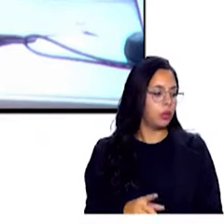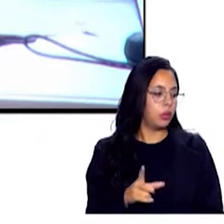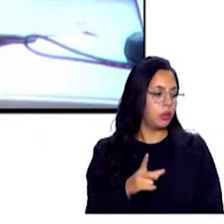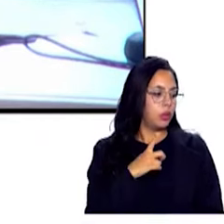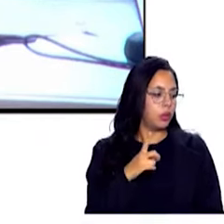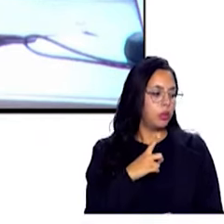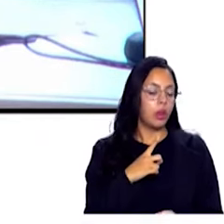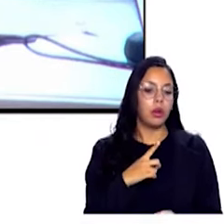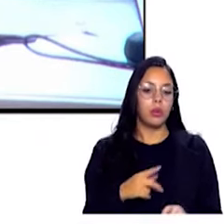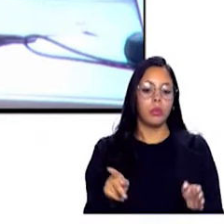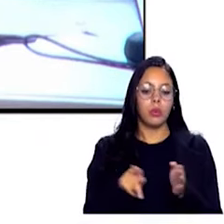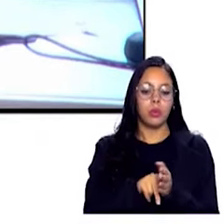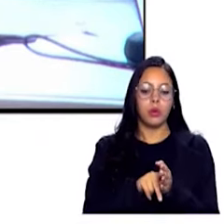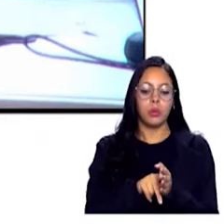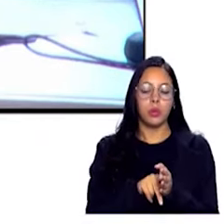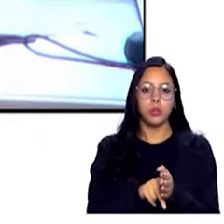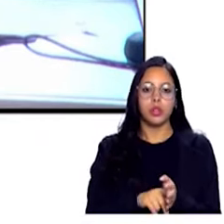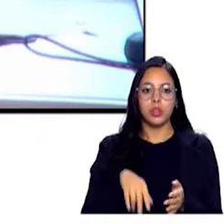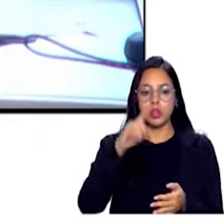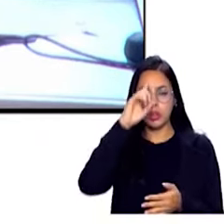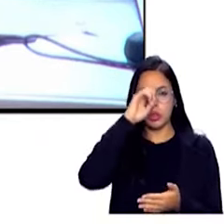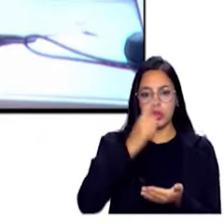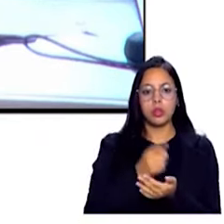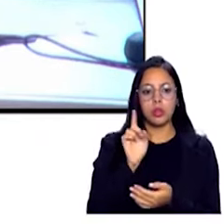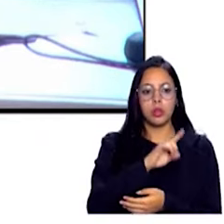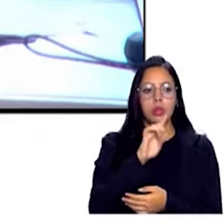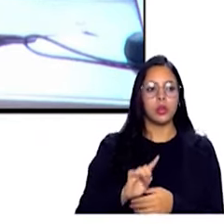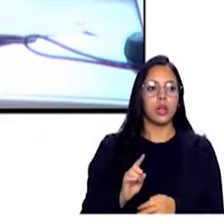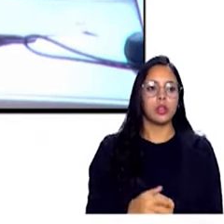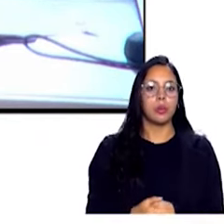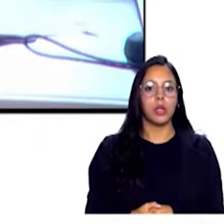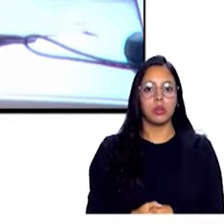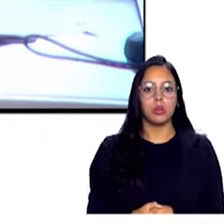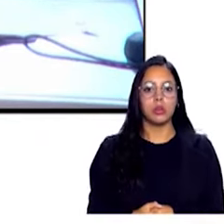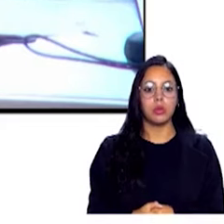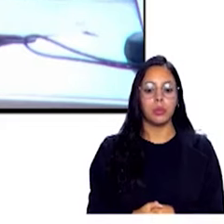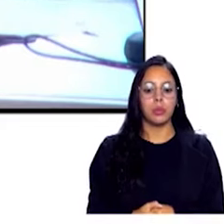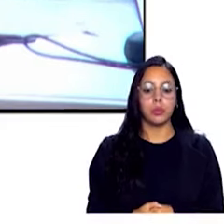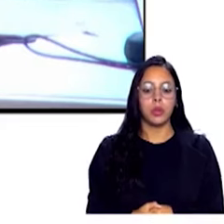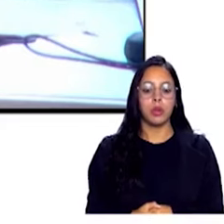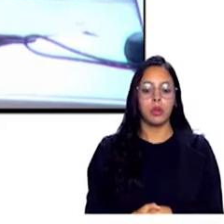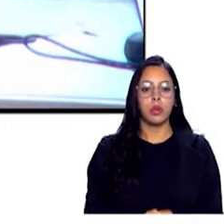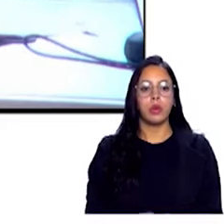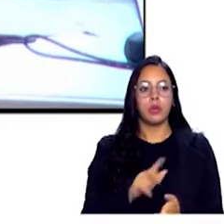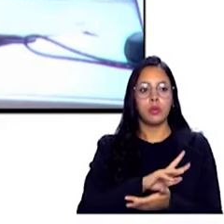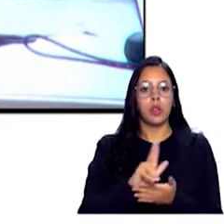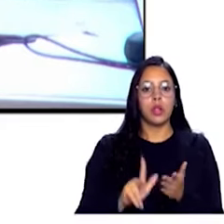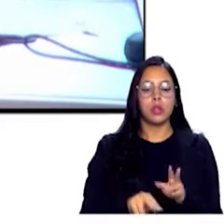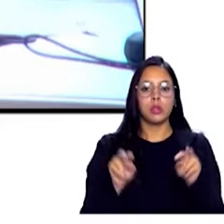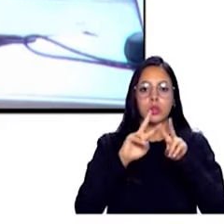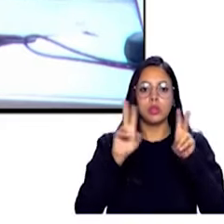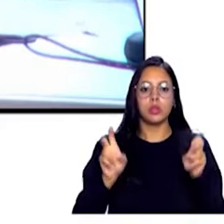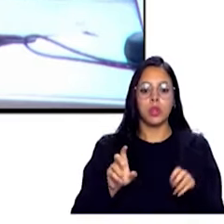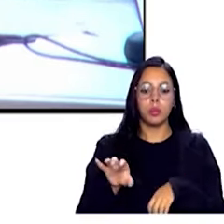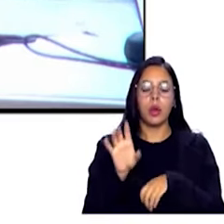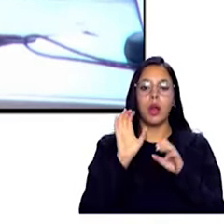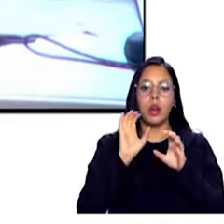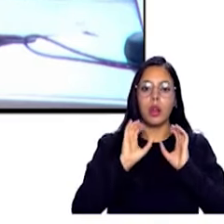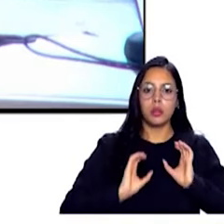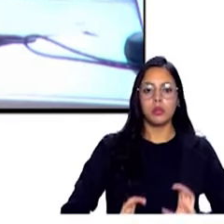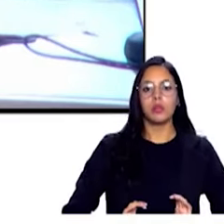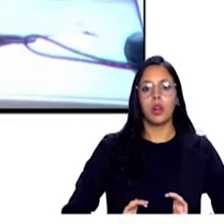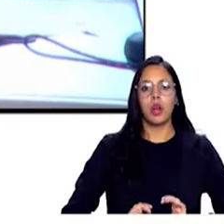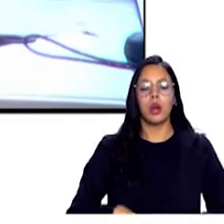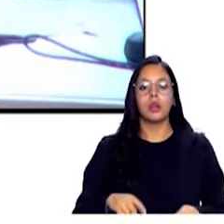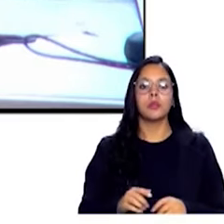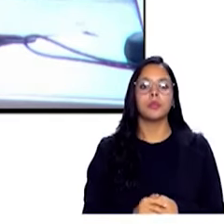1/4 des pourvoi en matire civile je Veux insister là-dessus Pour vous Dire que cette baisse n'A pas à voir